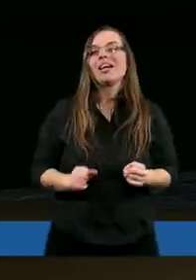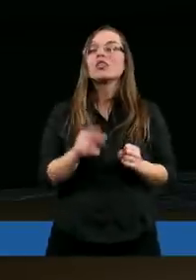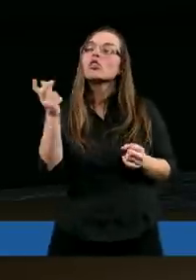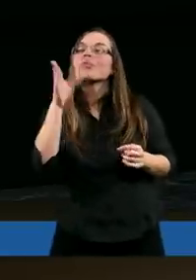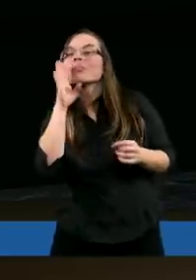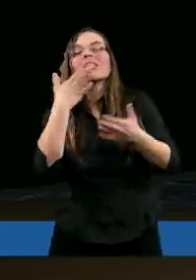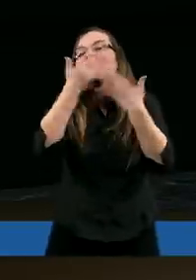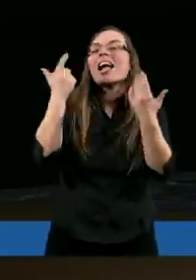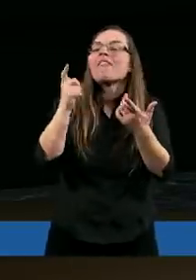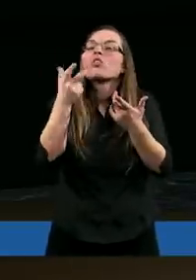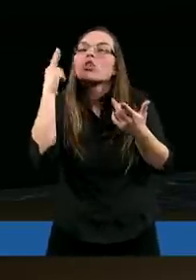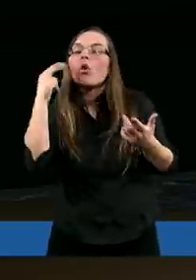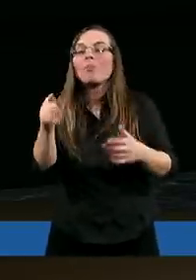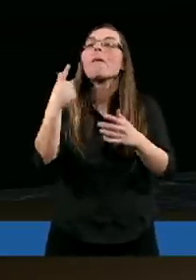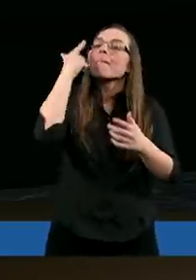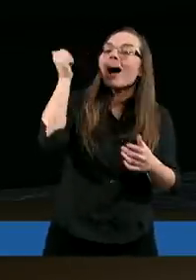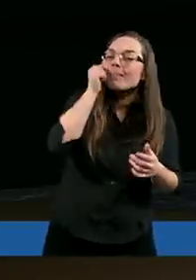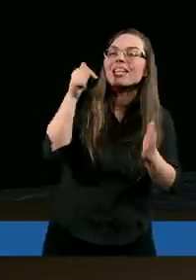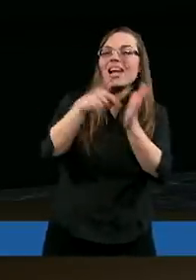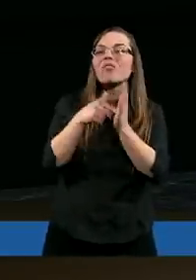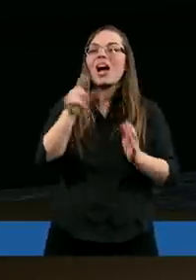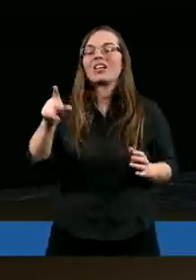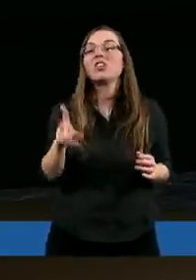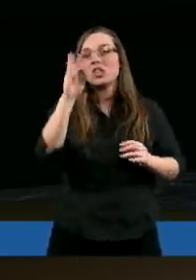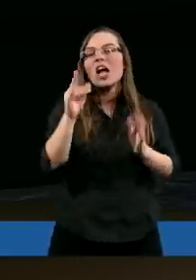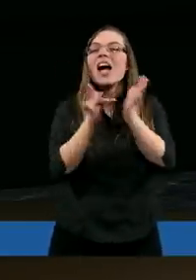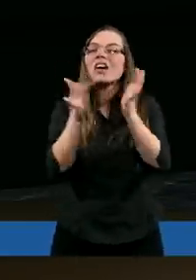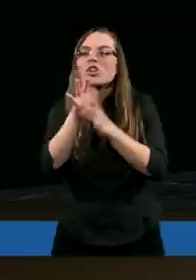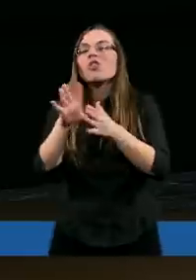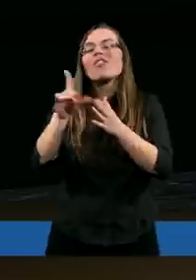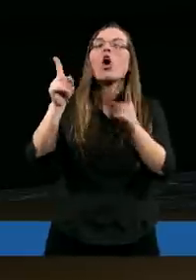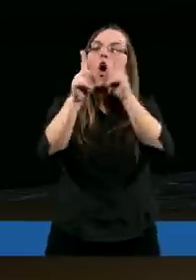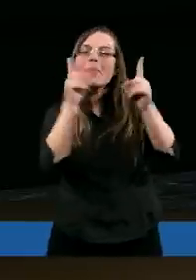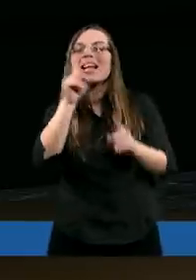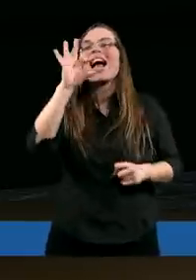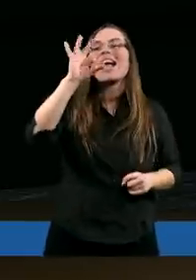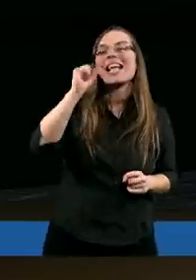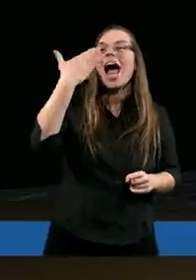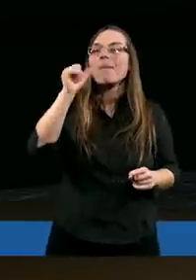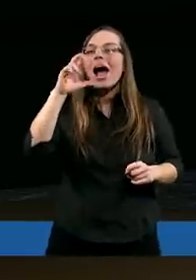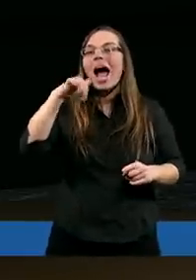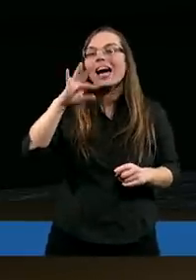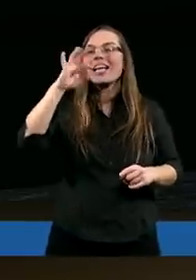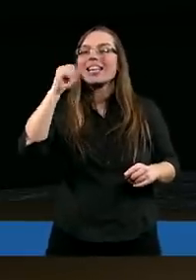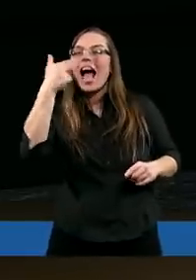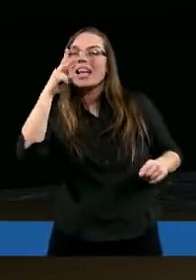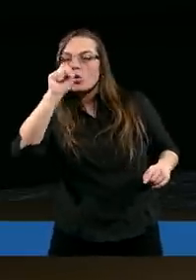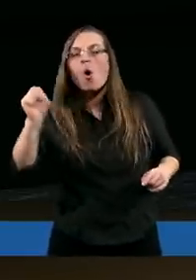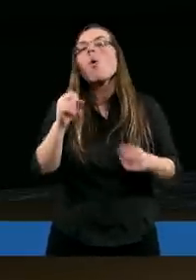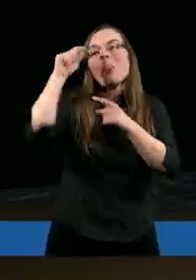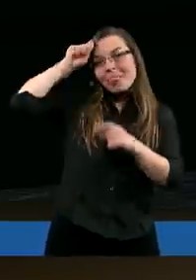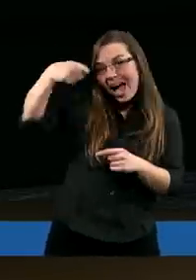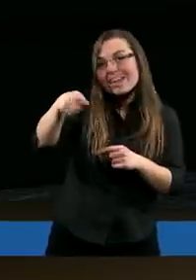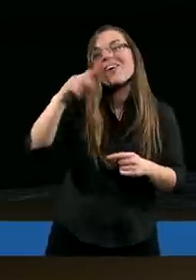Tchnienie. Pamiętajmy, że Chrystus w rozmowie z Samarytanką nazywa Ojca